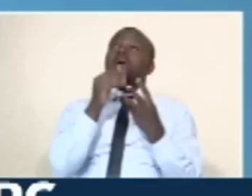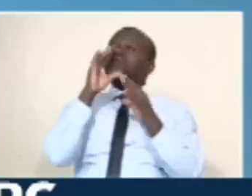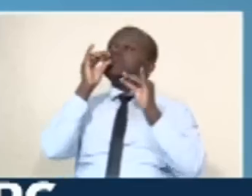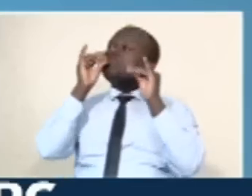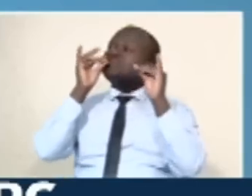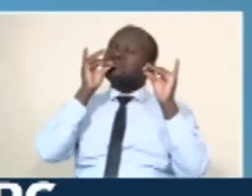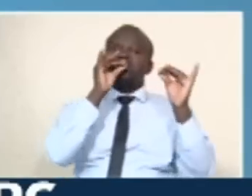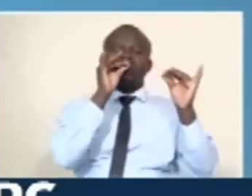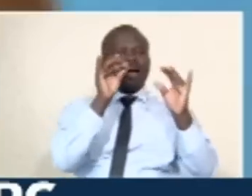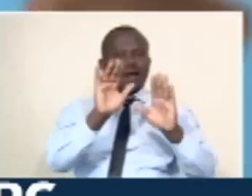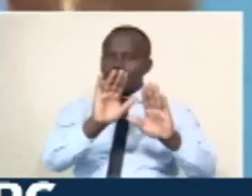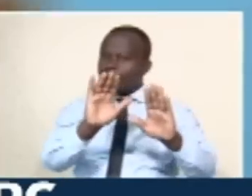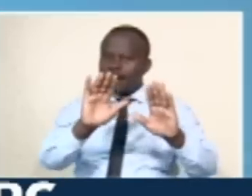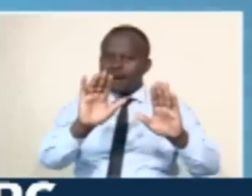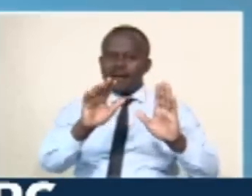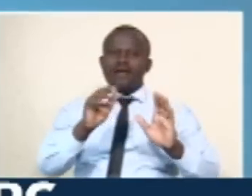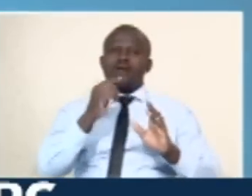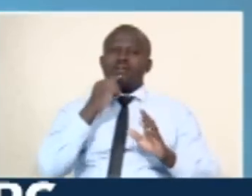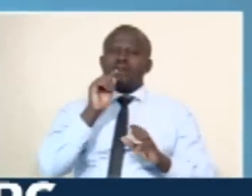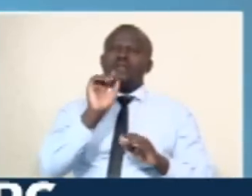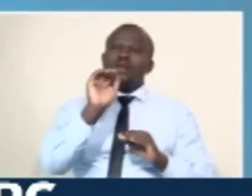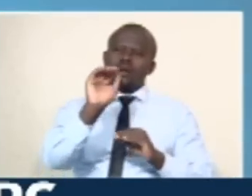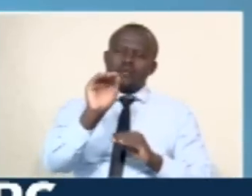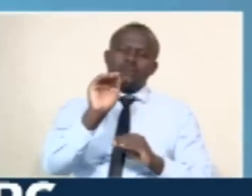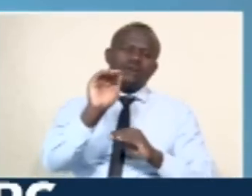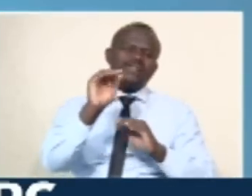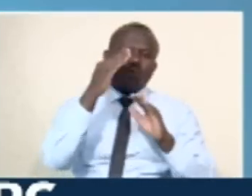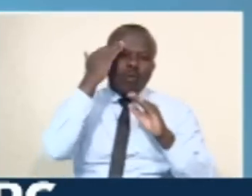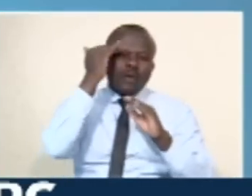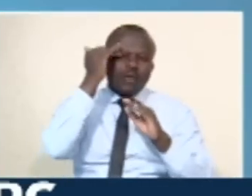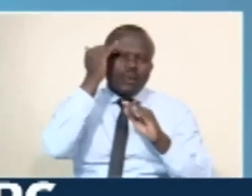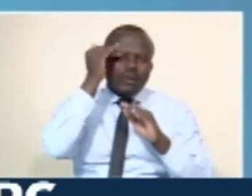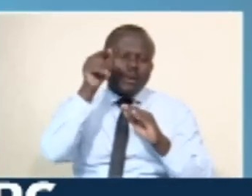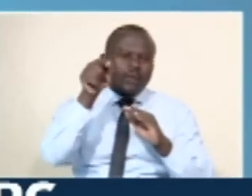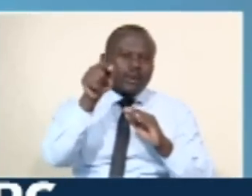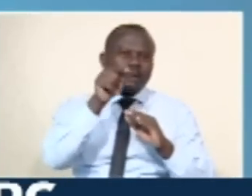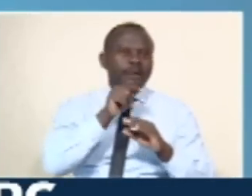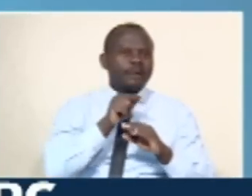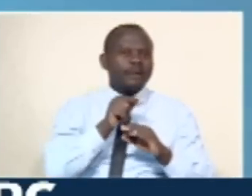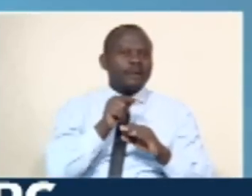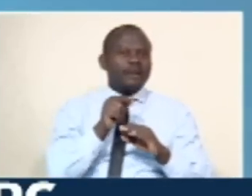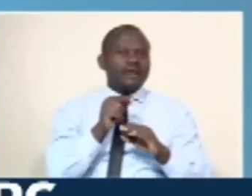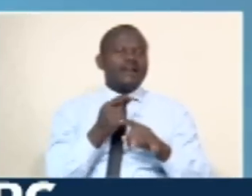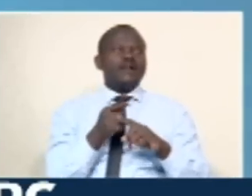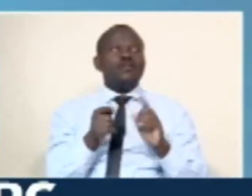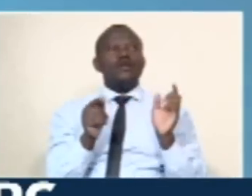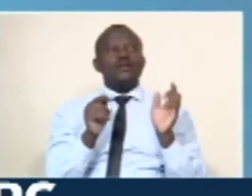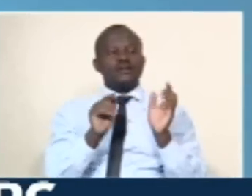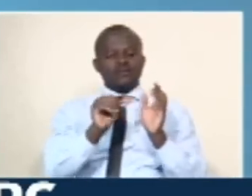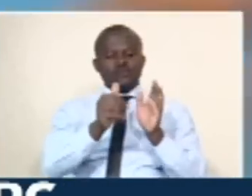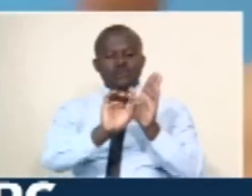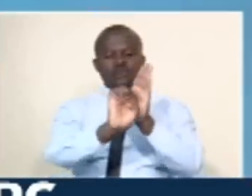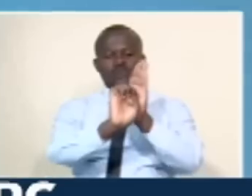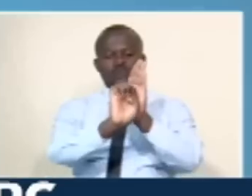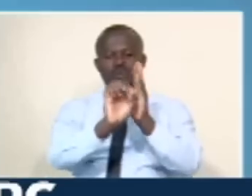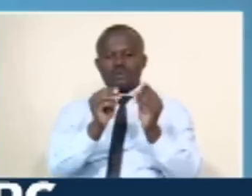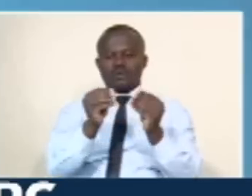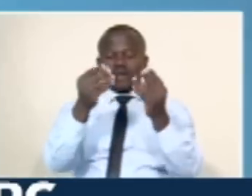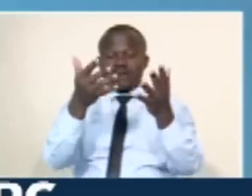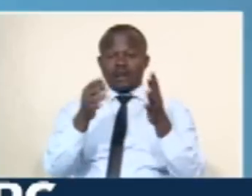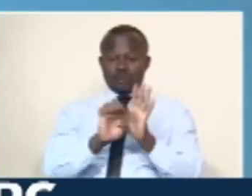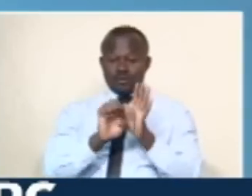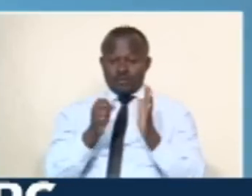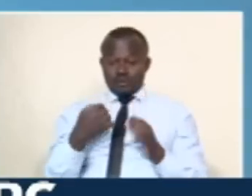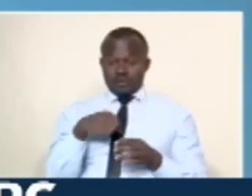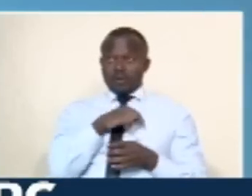naho uhera uvuga uti ejo nababaza impamvu bafatiye position. Urugero rundi natanga, twabonye twese n'ubu